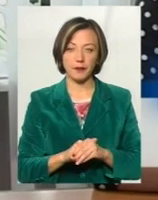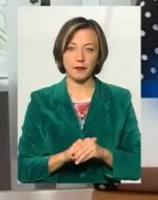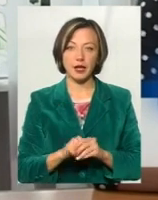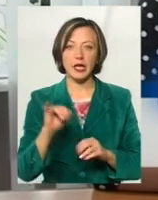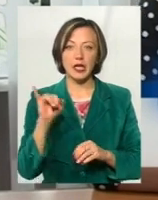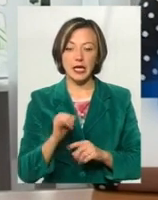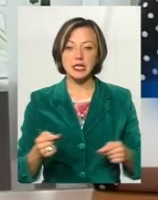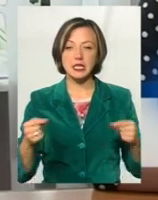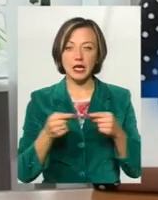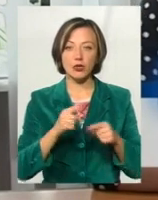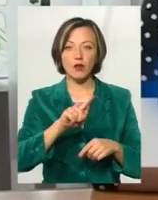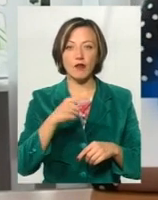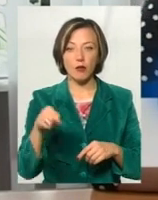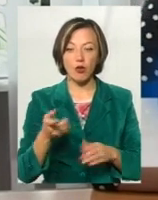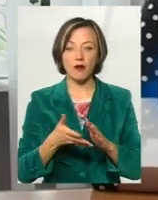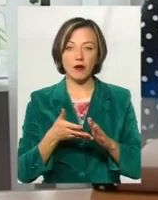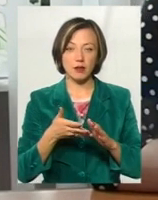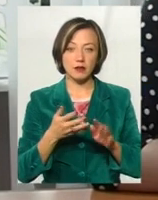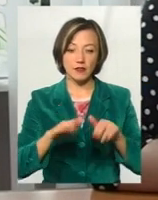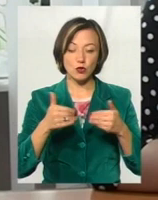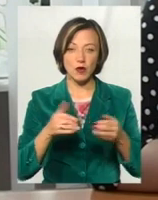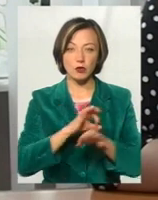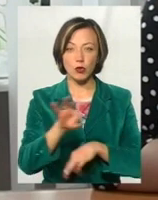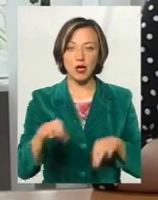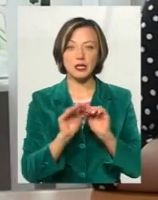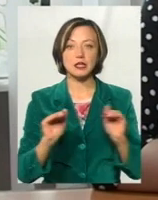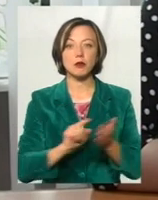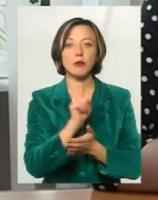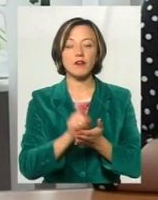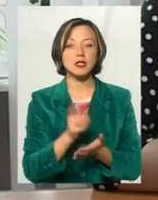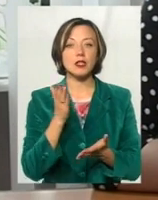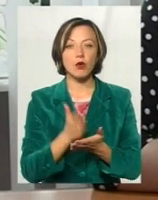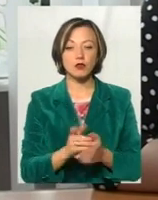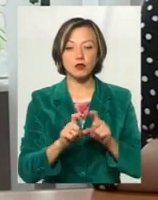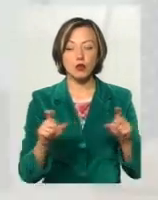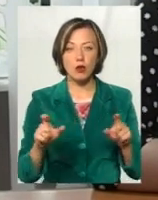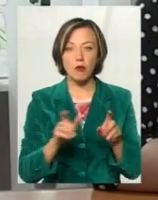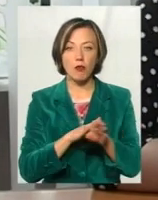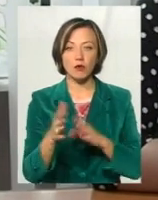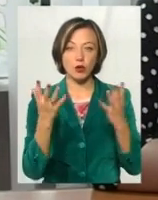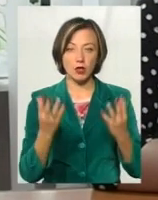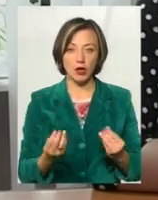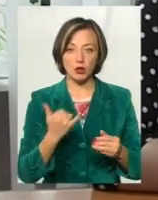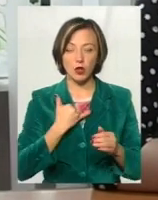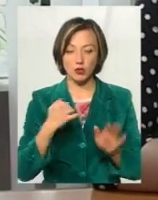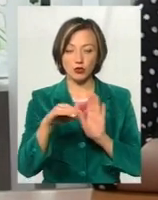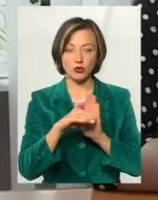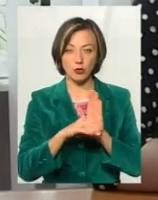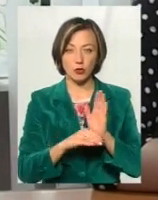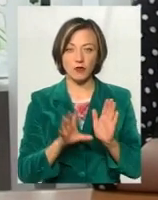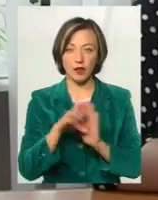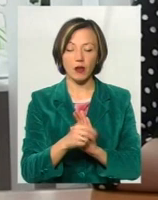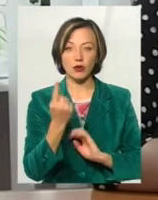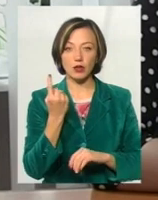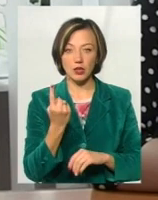І згідно вимог, які висуваються цим проектом, діти повинні знаходитися у школі повного дня. І до нашого штатного розпису була внесена